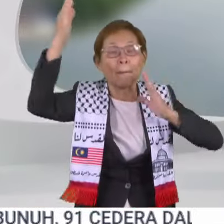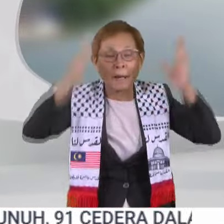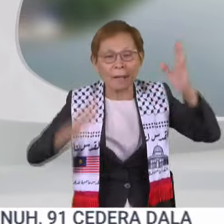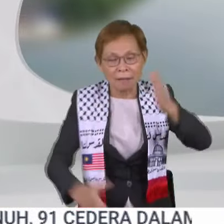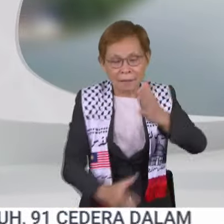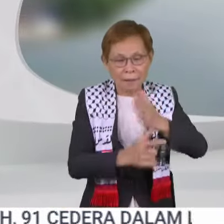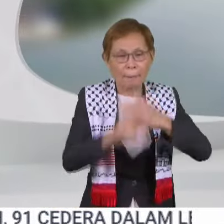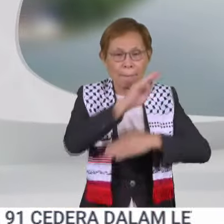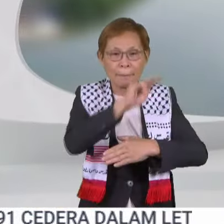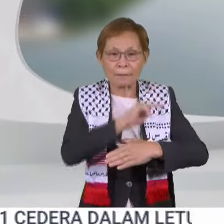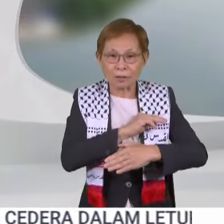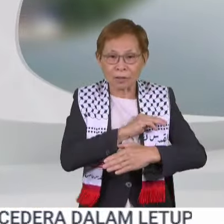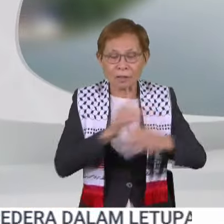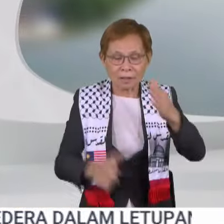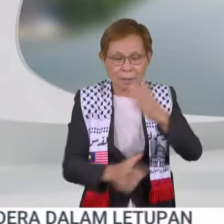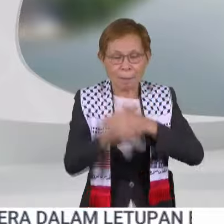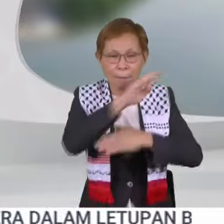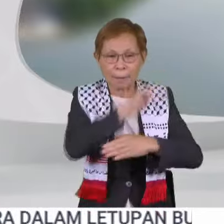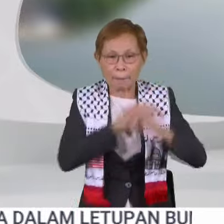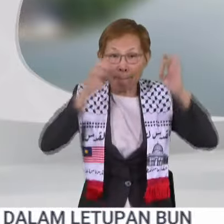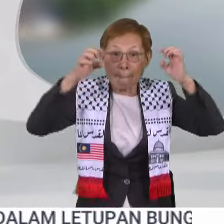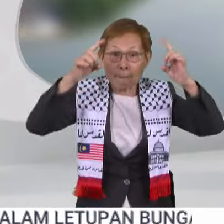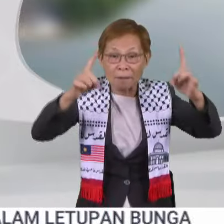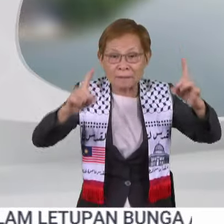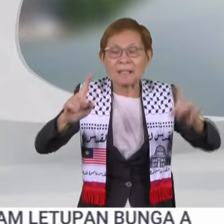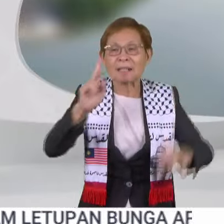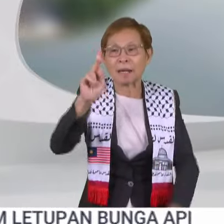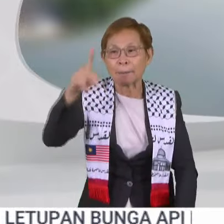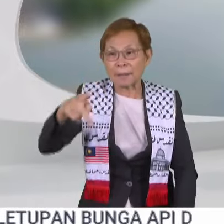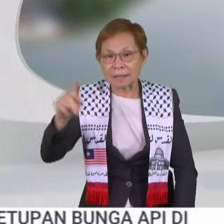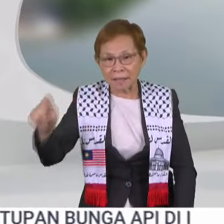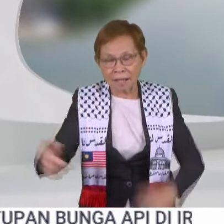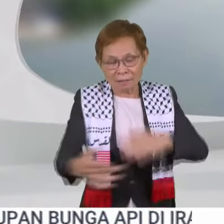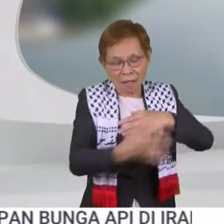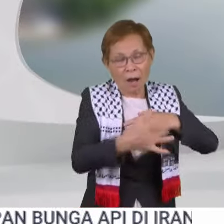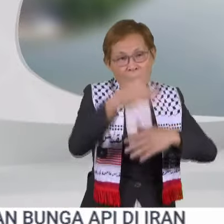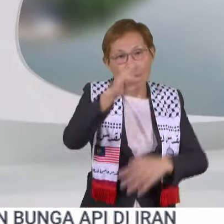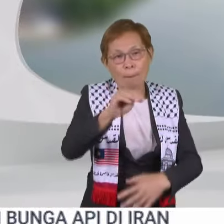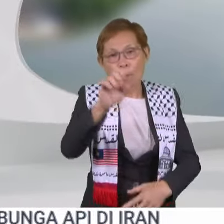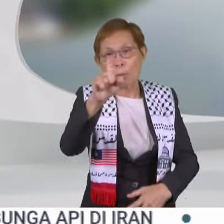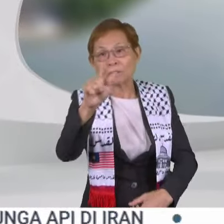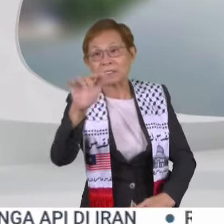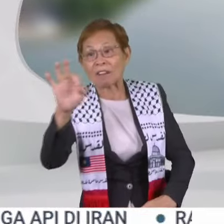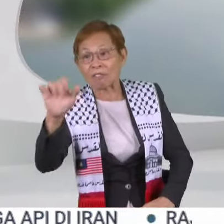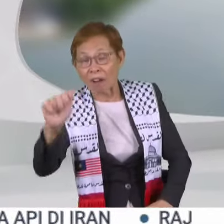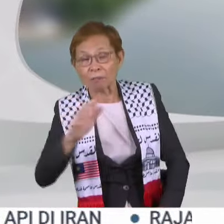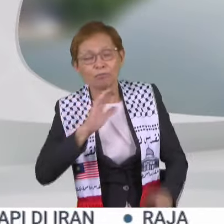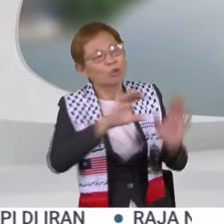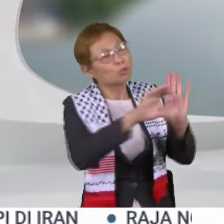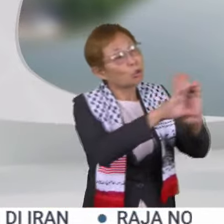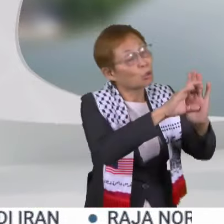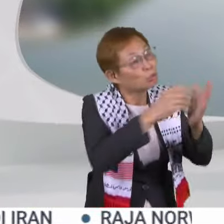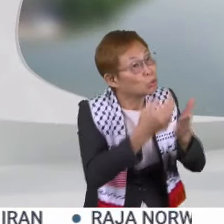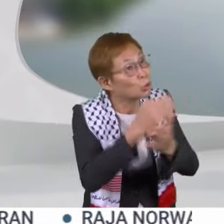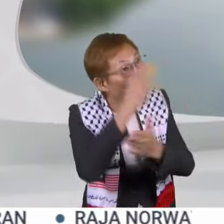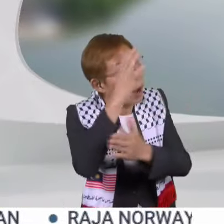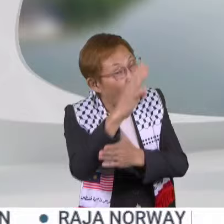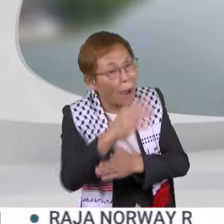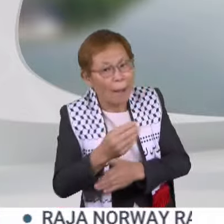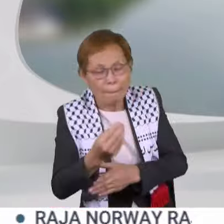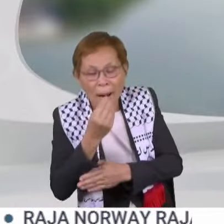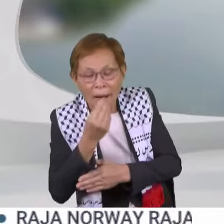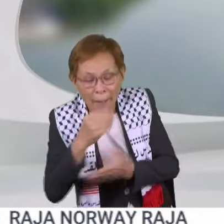menteri pendidik timbalan menteri pendidikan tinggi Datuk teknologist Mustafa sakmut berkata mengambil contoh inovasi palet